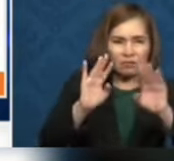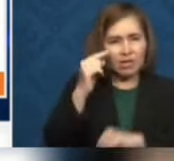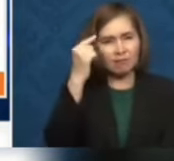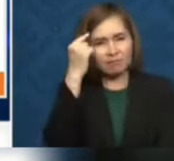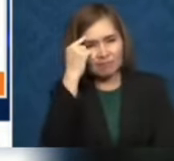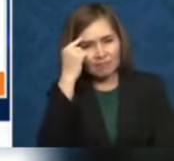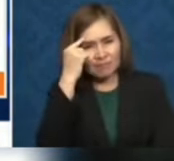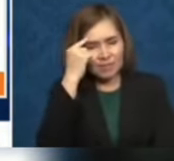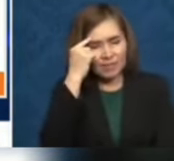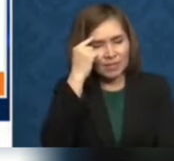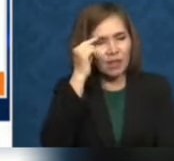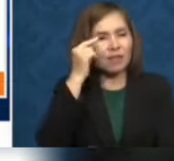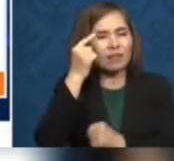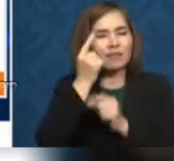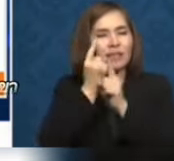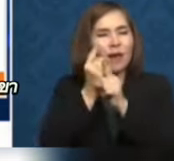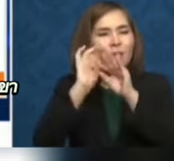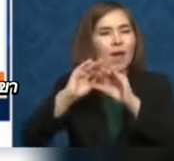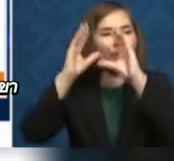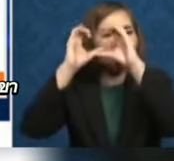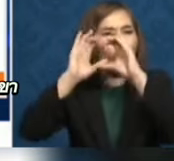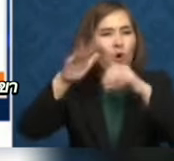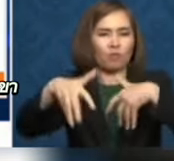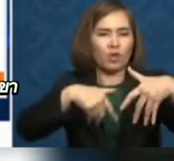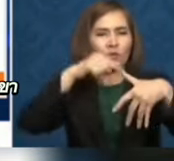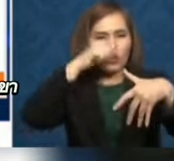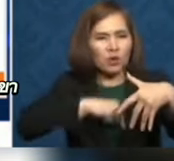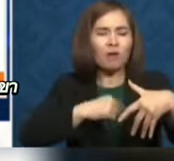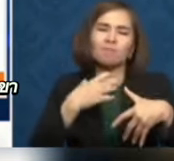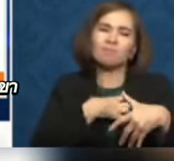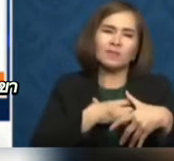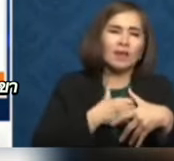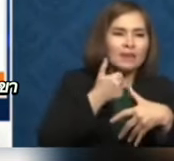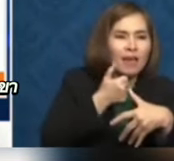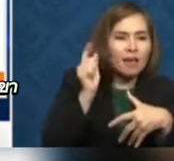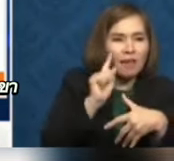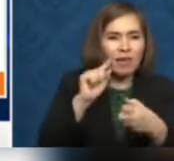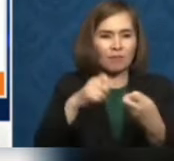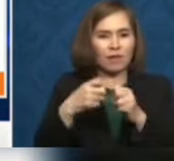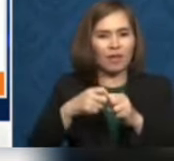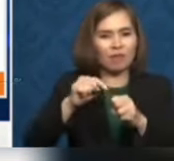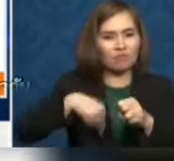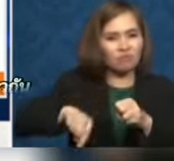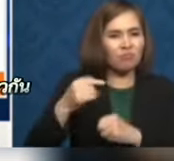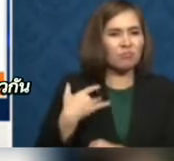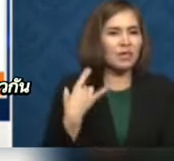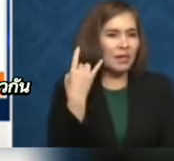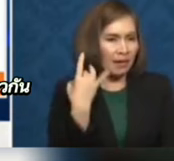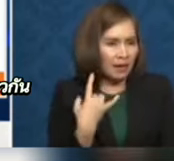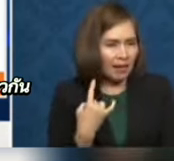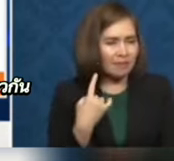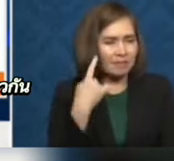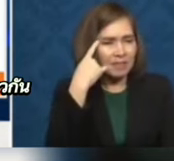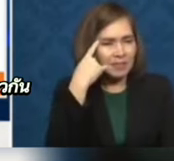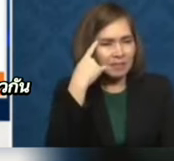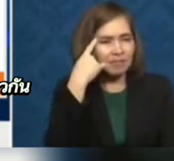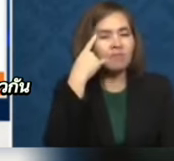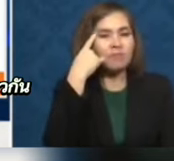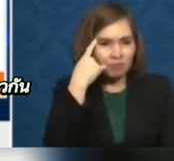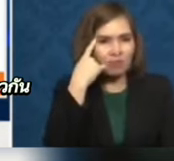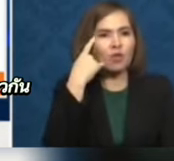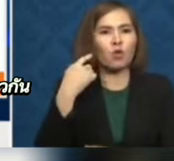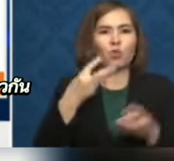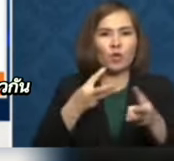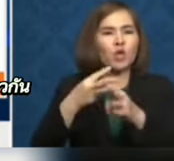ของพี่น้องคนภาคใต้มาคิดว่าเขาต้องการอะไรอะไรคือวิสัยของเขาอะไรคือปัญหาของเขาแล้วเราก็สามารถที่จะดึงต่าง